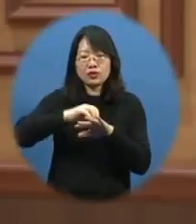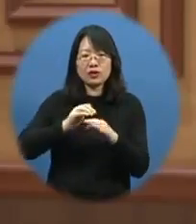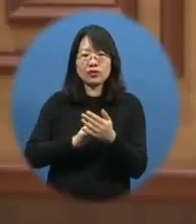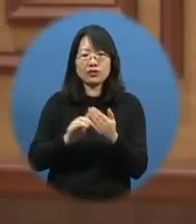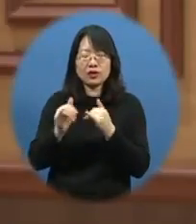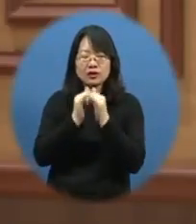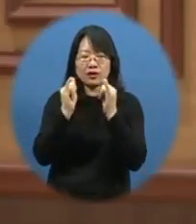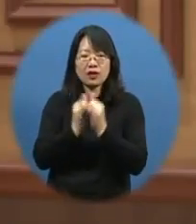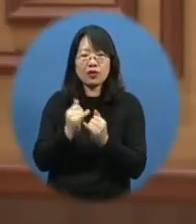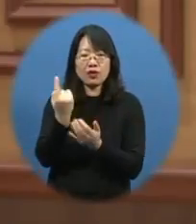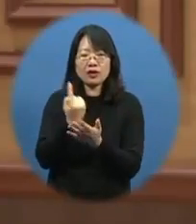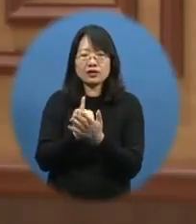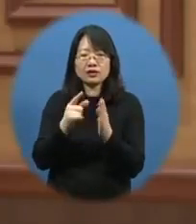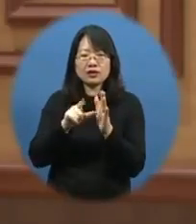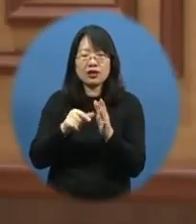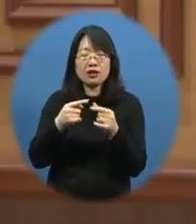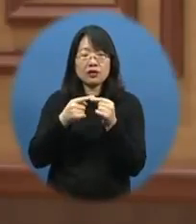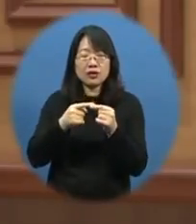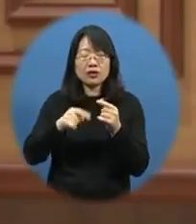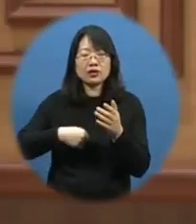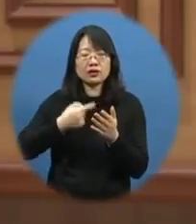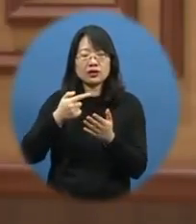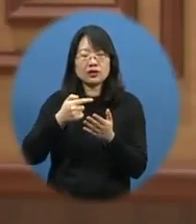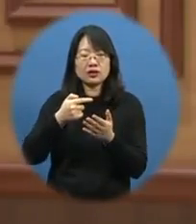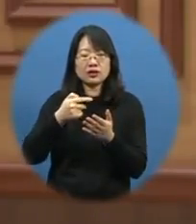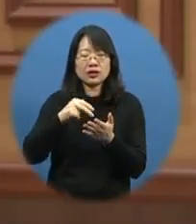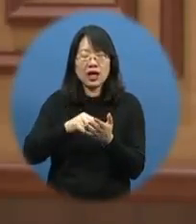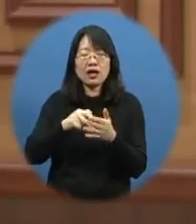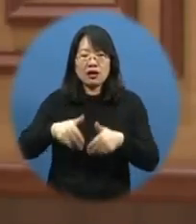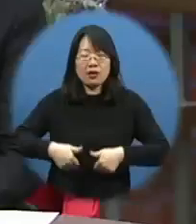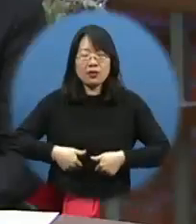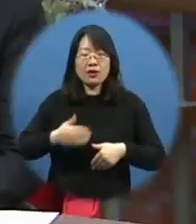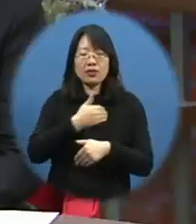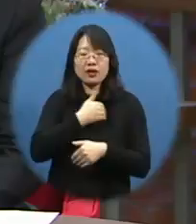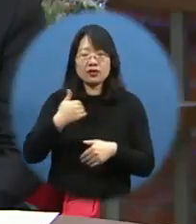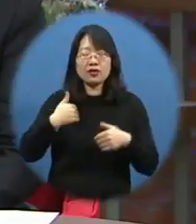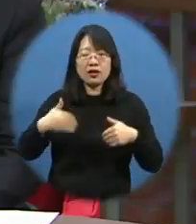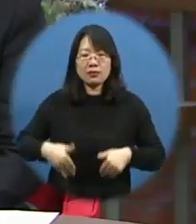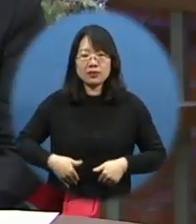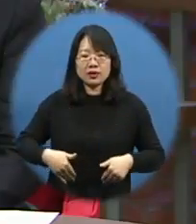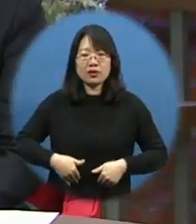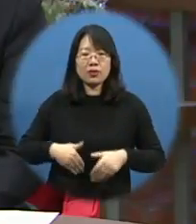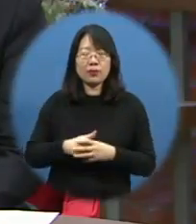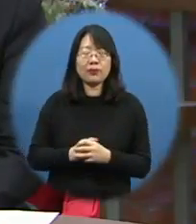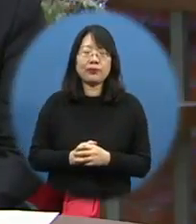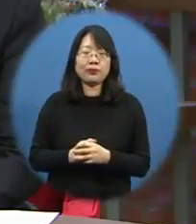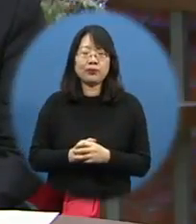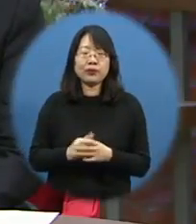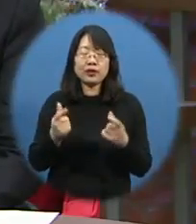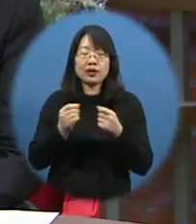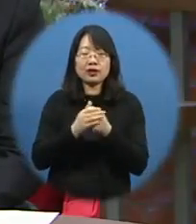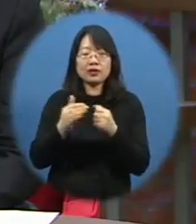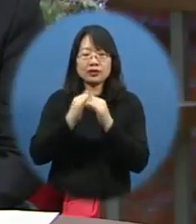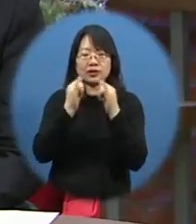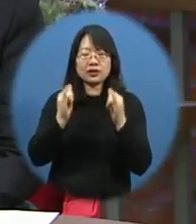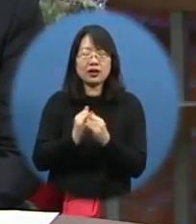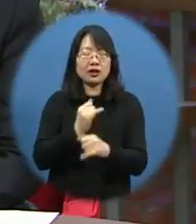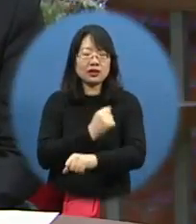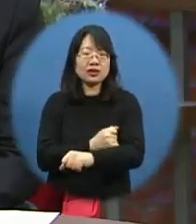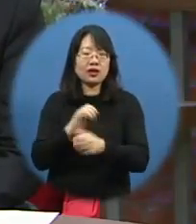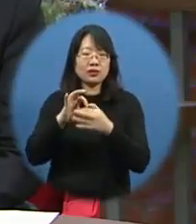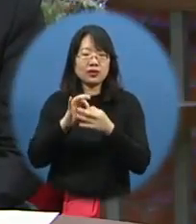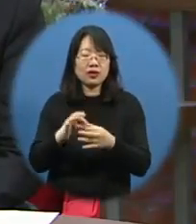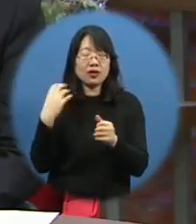사회에 나왔을 때 예. 첫 번째 자립해야 됩니다. 자립. 당당해져야 됩니다. 당당한 자립. 예, 그래서 사회에